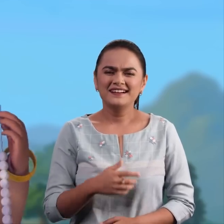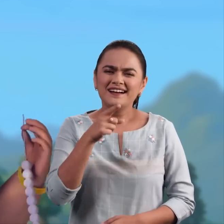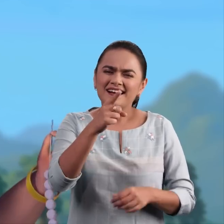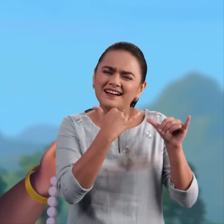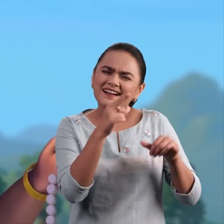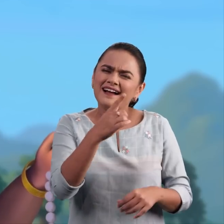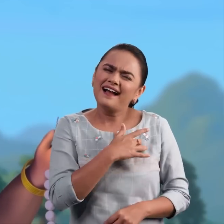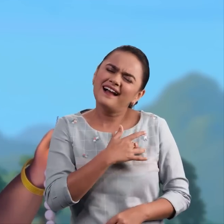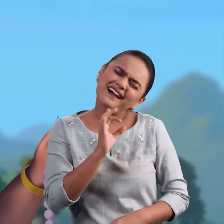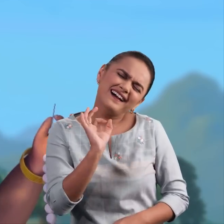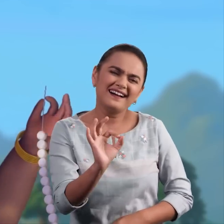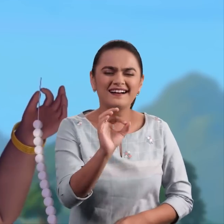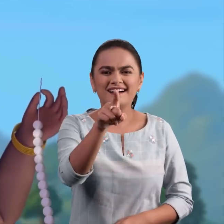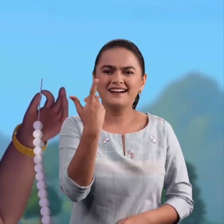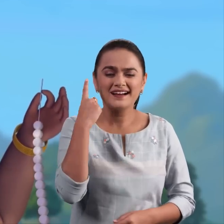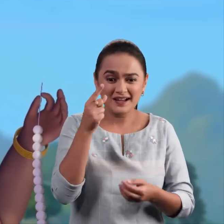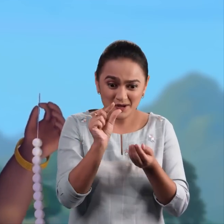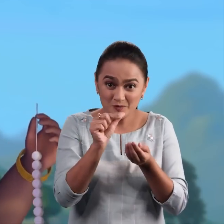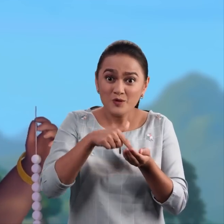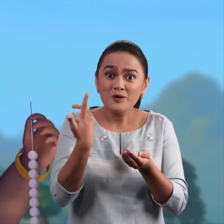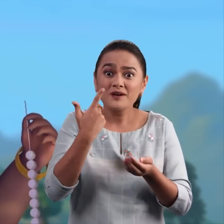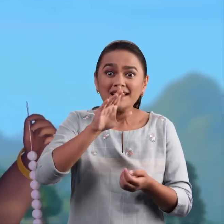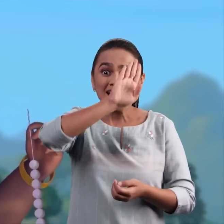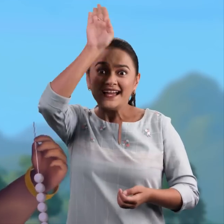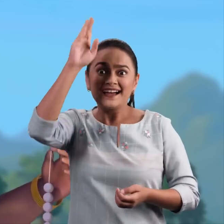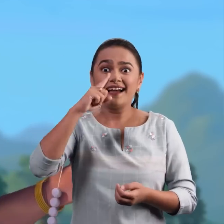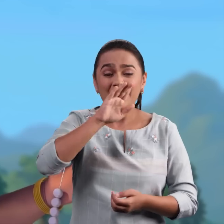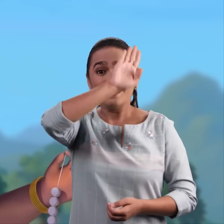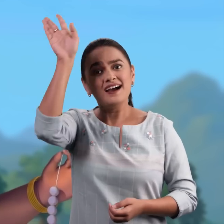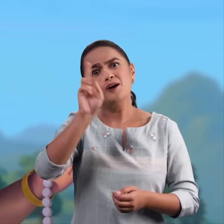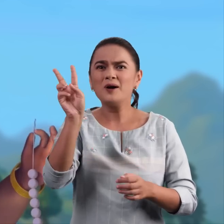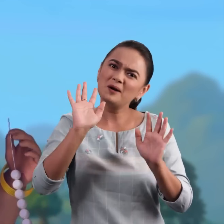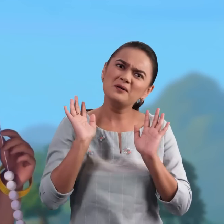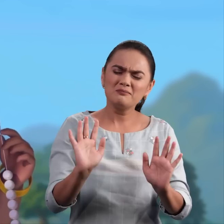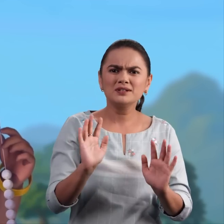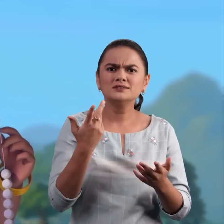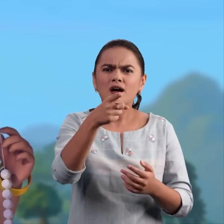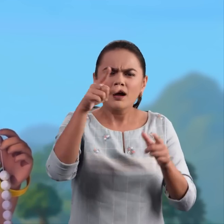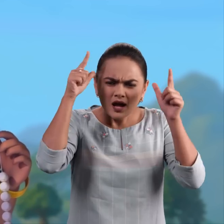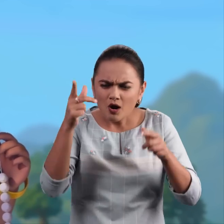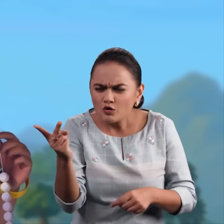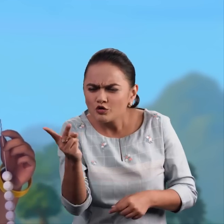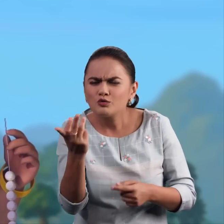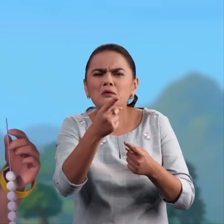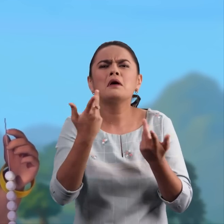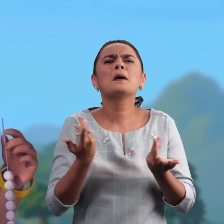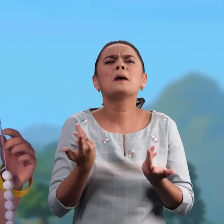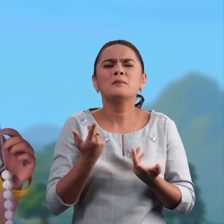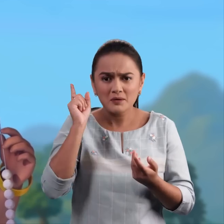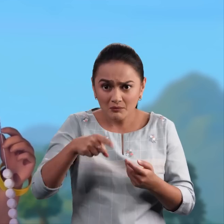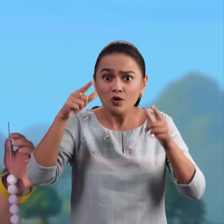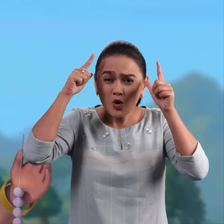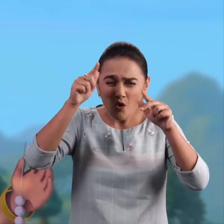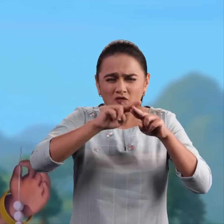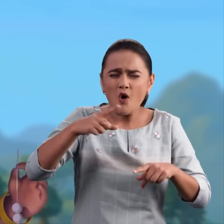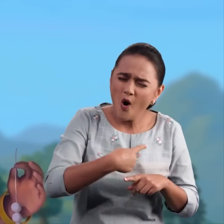तुम बड़े अच्छे हो कृष्णा, पर ये मोती केवल राजा रानियों के लिए हैं। तो तुमने सिर्फ 2 गायों के लिए ही क्यों